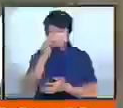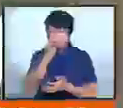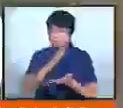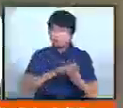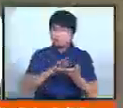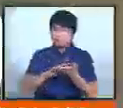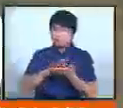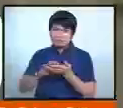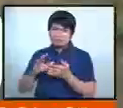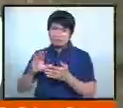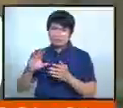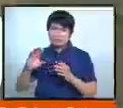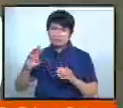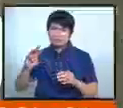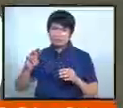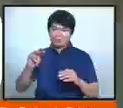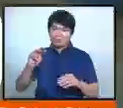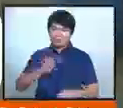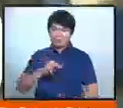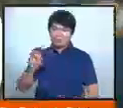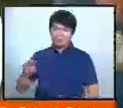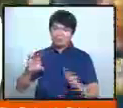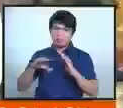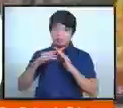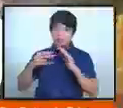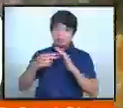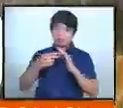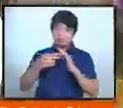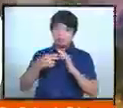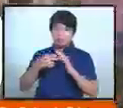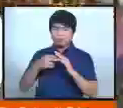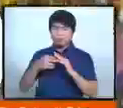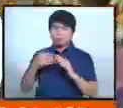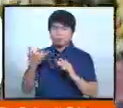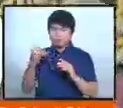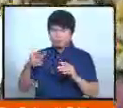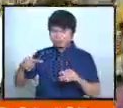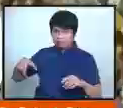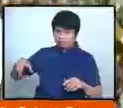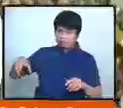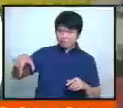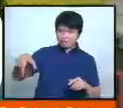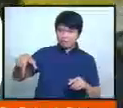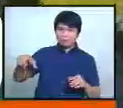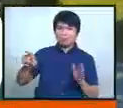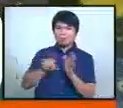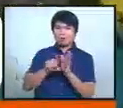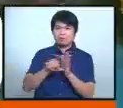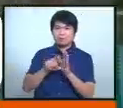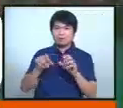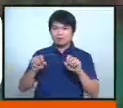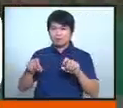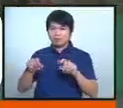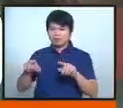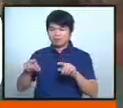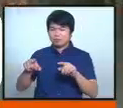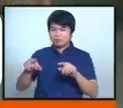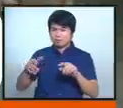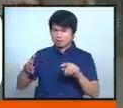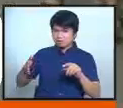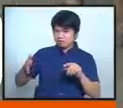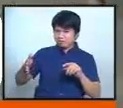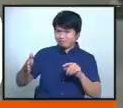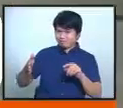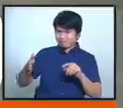Hall, ginuhita ng mga dilaw na linya ang kalsada at bangketa. Pinagbabawalan daw ang mga nagtitinda na lumampas sa mga guhit na